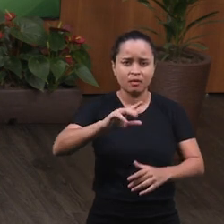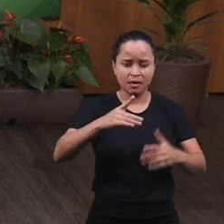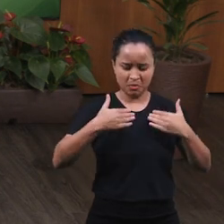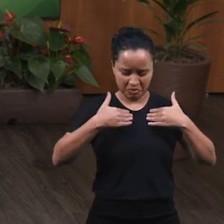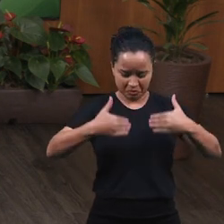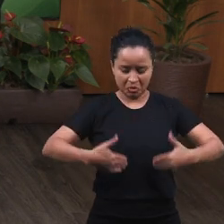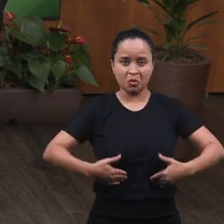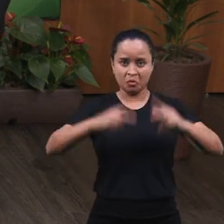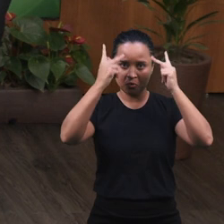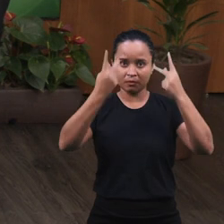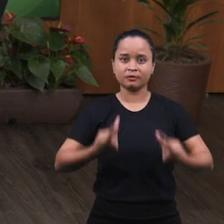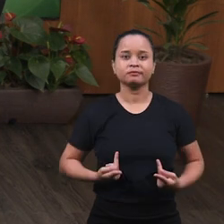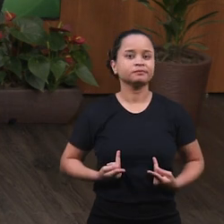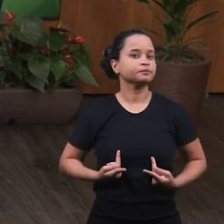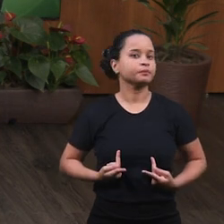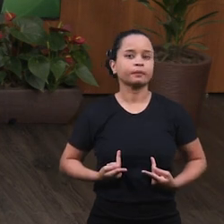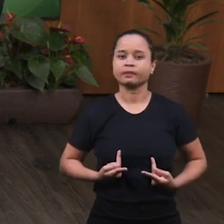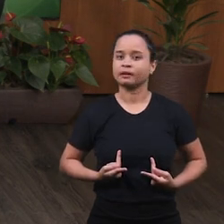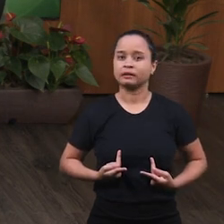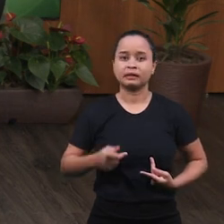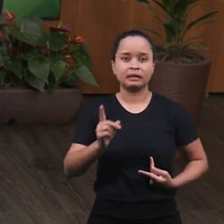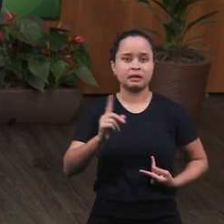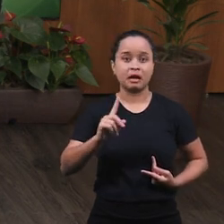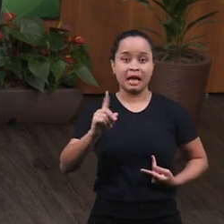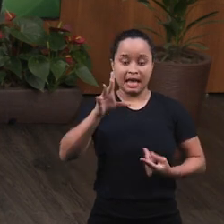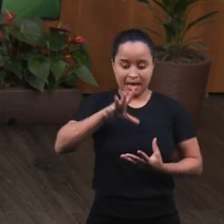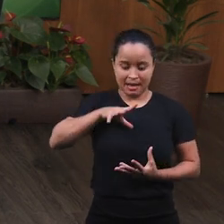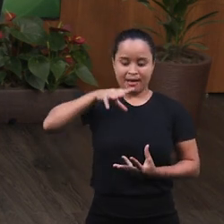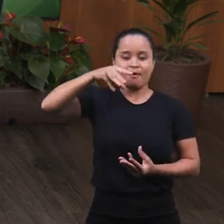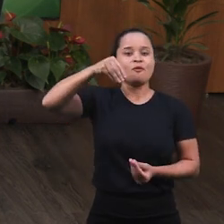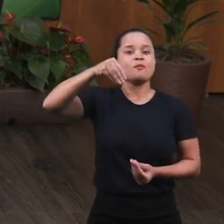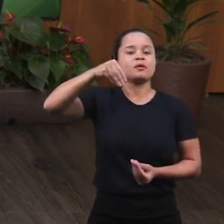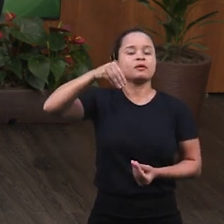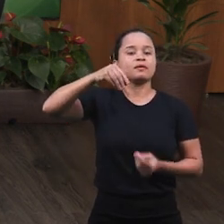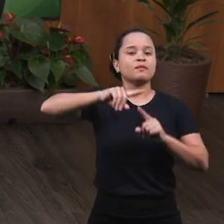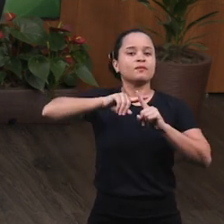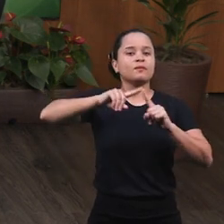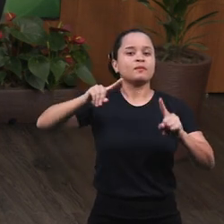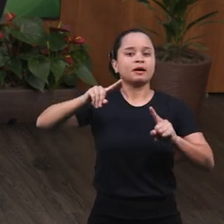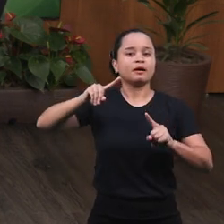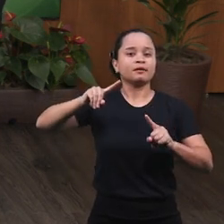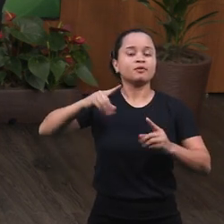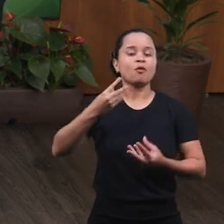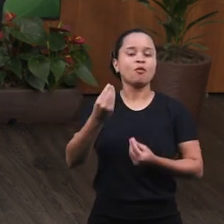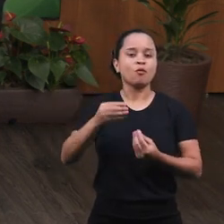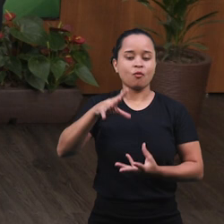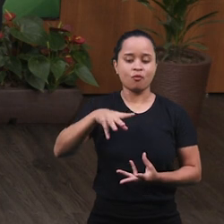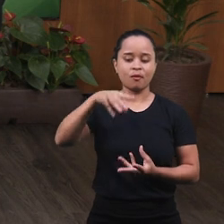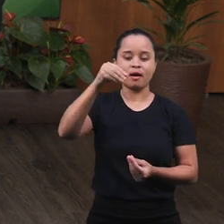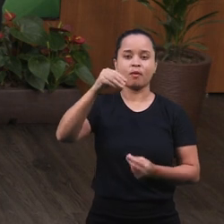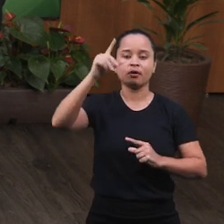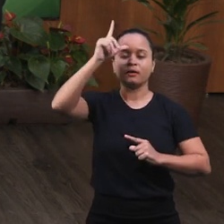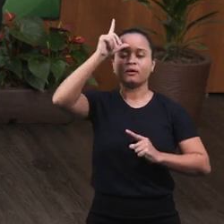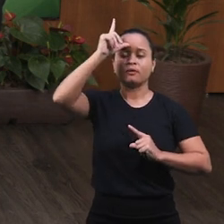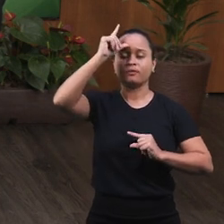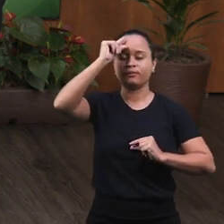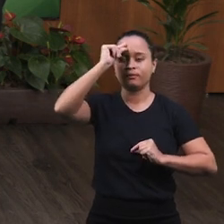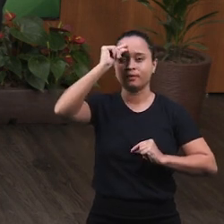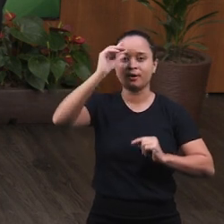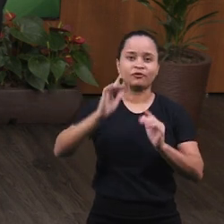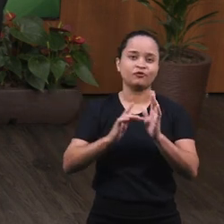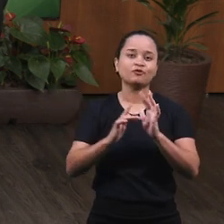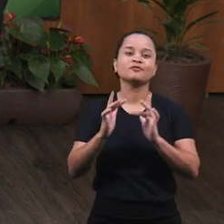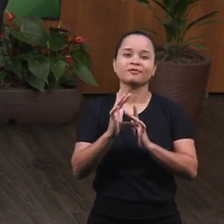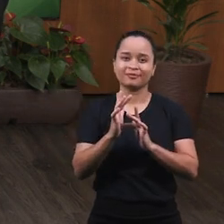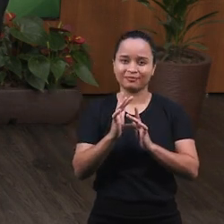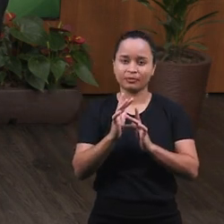physique, c'est pour l'âme, c'est différent. Le repos pour l'âme, c'est seulement en